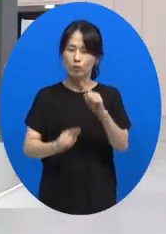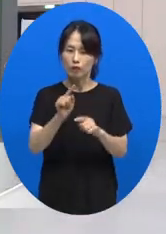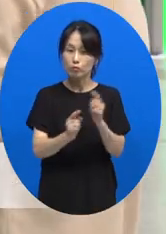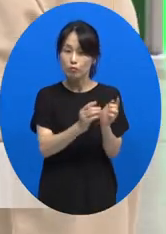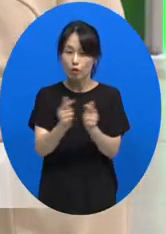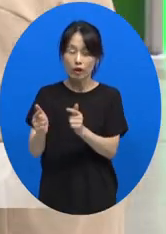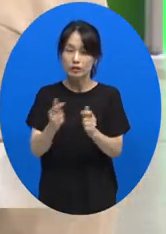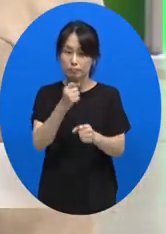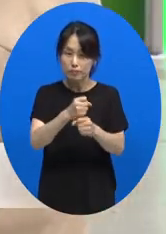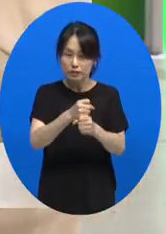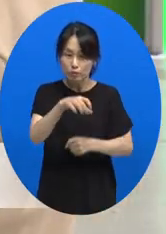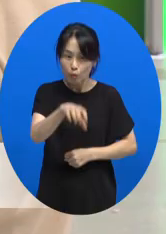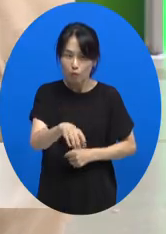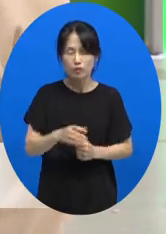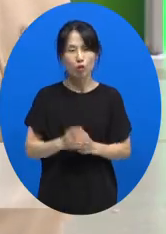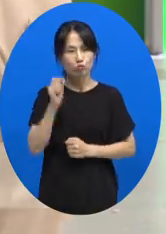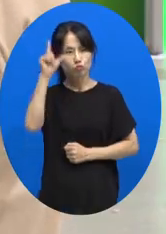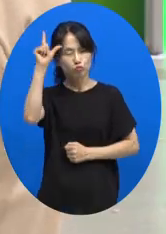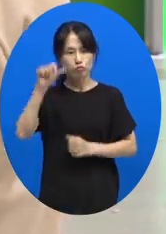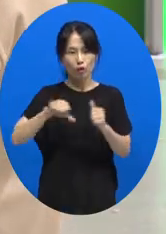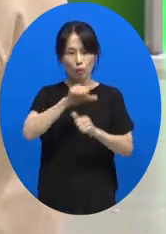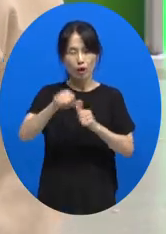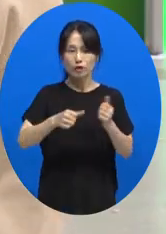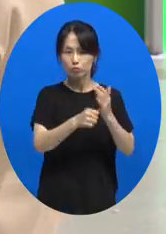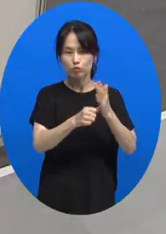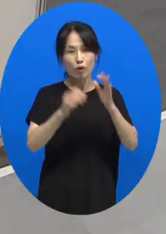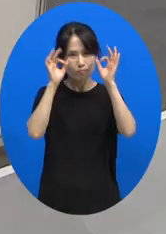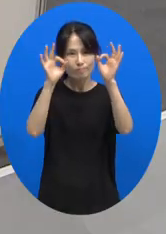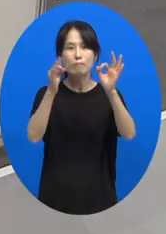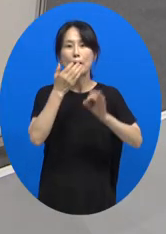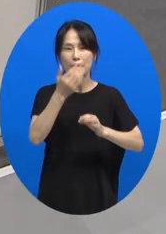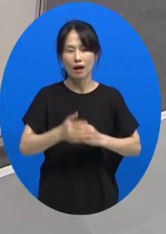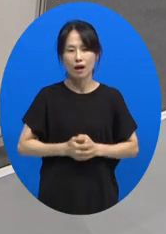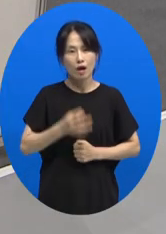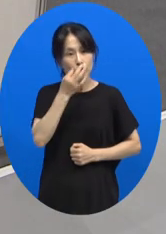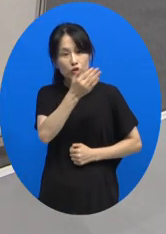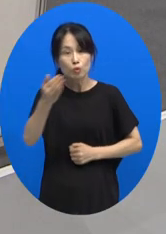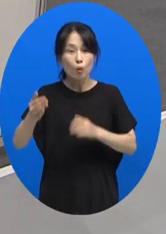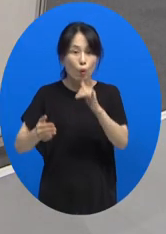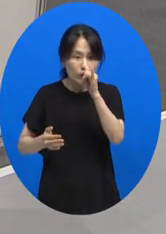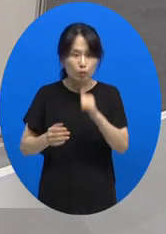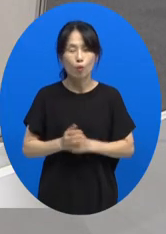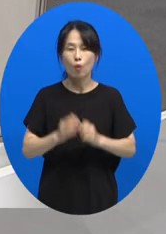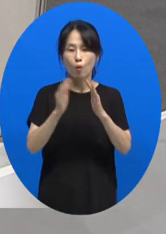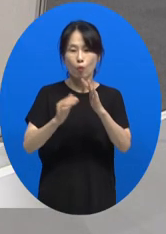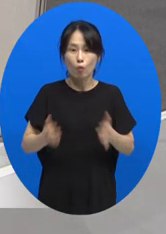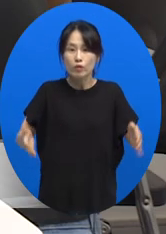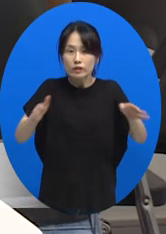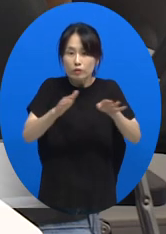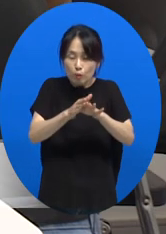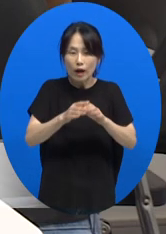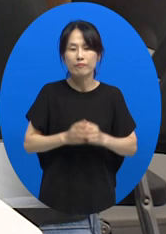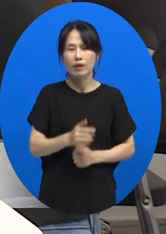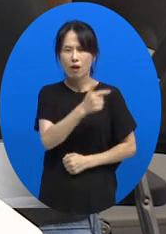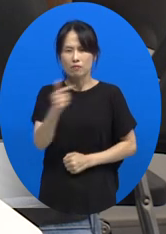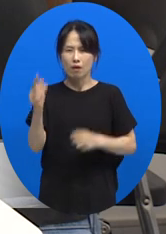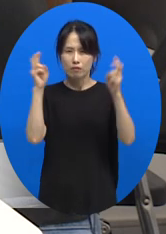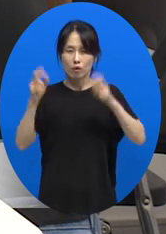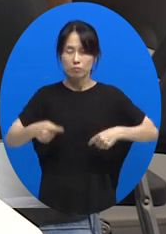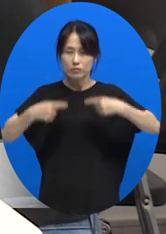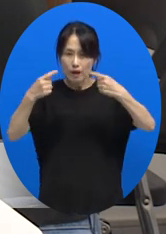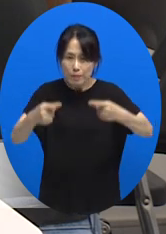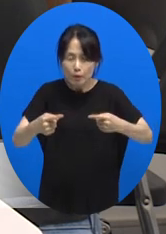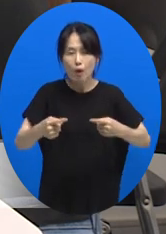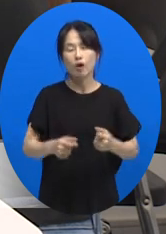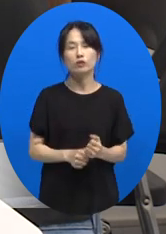등 우수한 환경 제품과 기술들을 엿볼 수 있습니다. 전시뿐 아니라 도내 공공기관과 시군, 대기업이